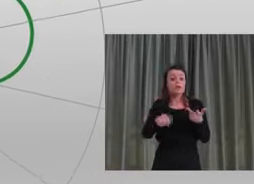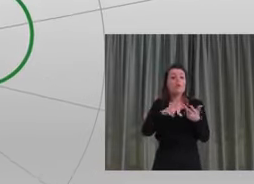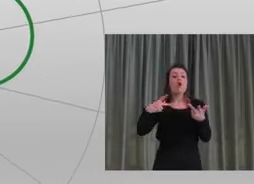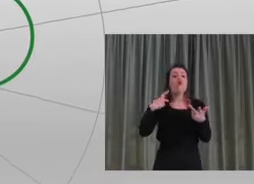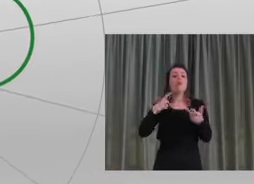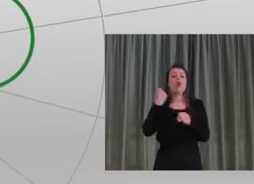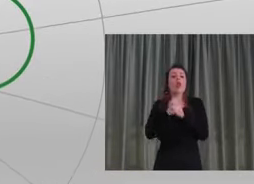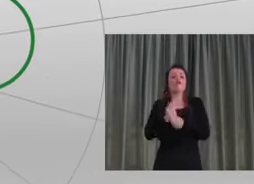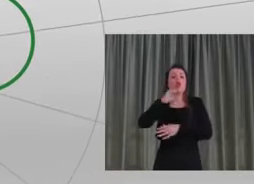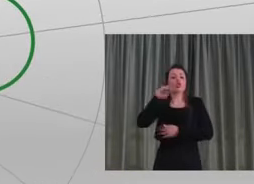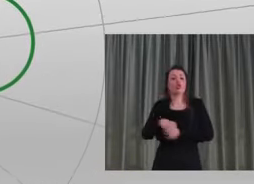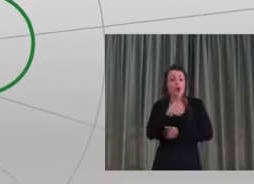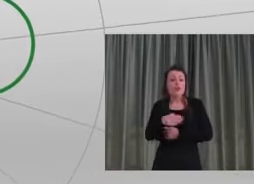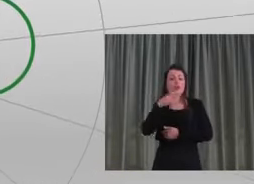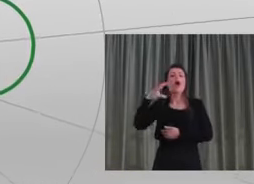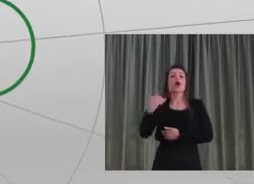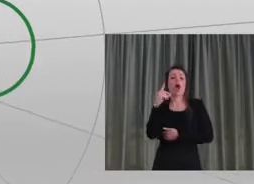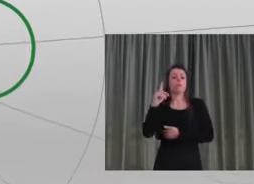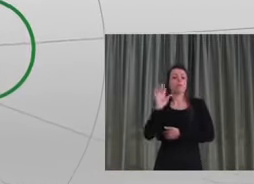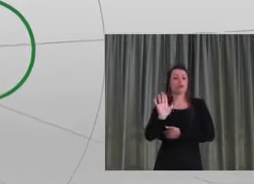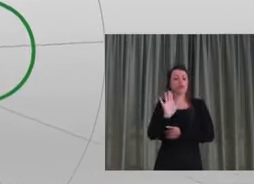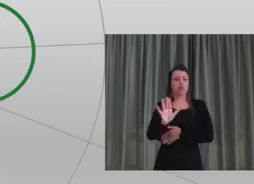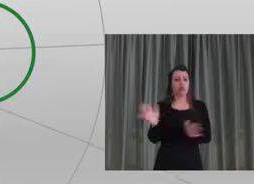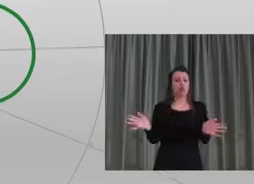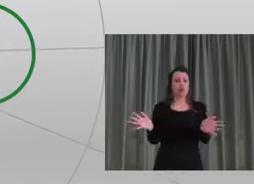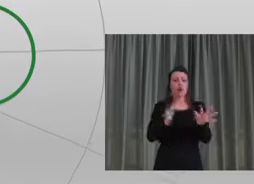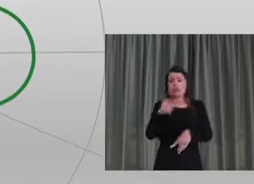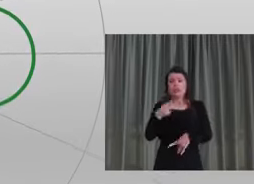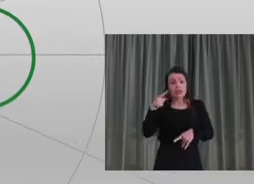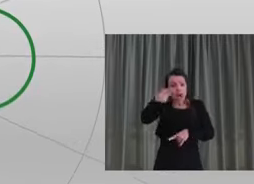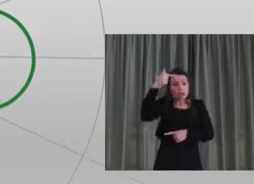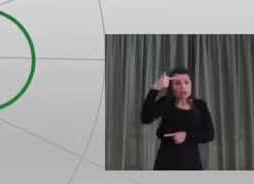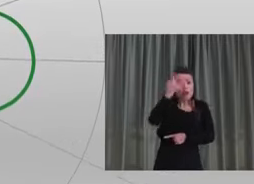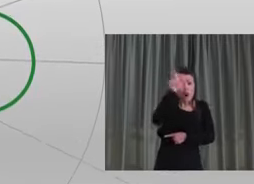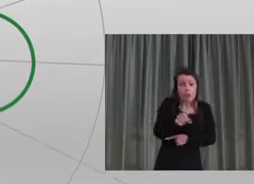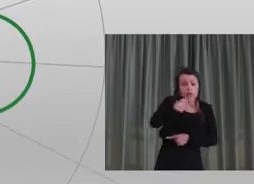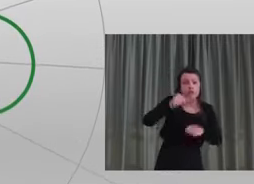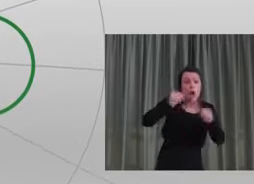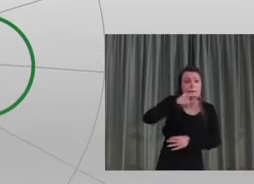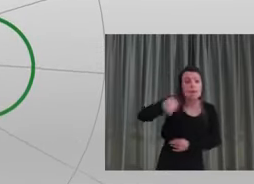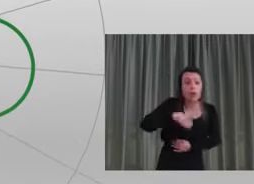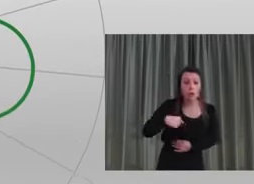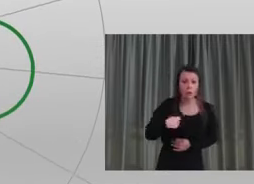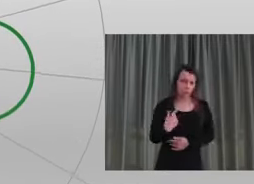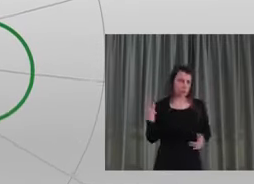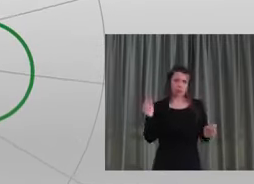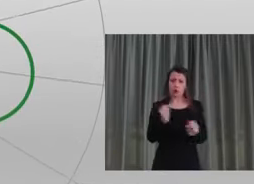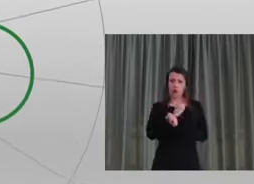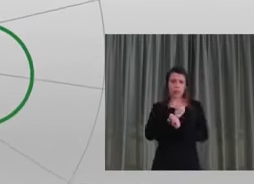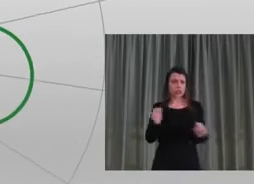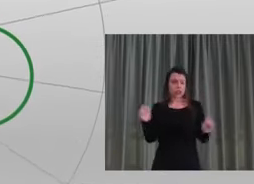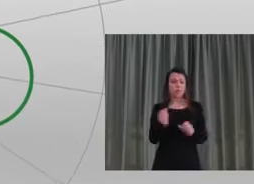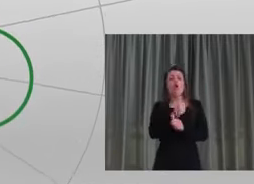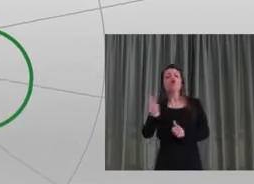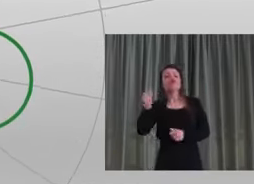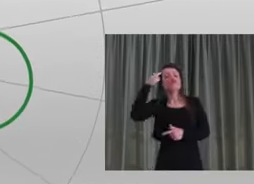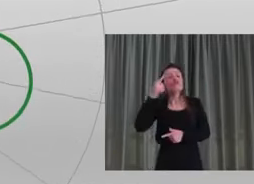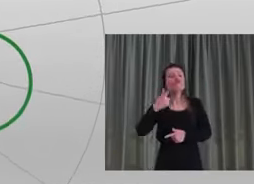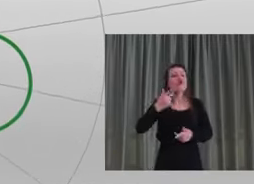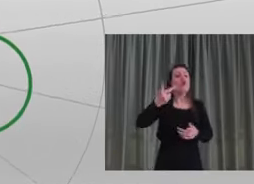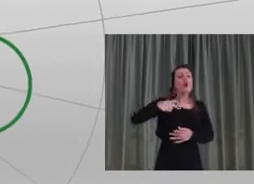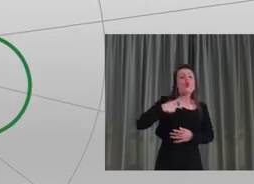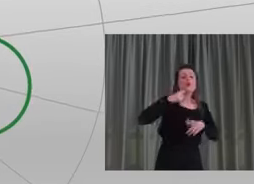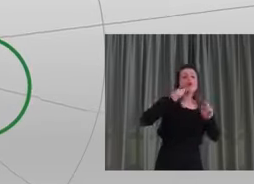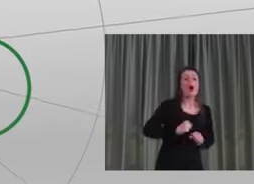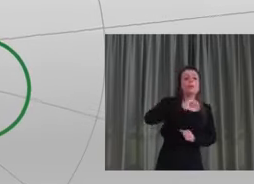postale quindi noi non possiamo sapere che via siete quant'altro ma il comune dove lavorata il comune dove abitate